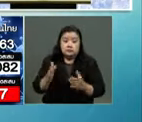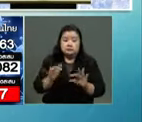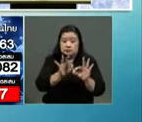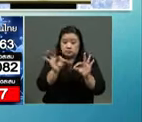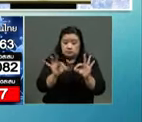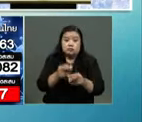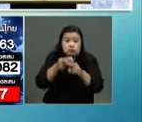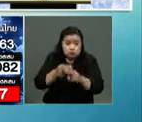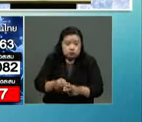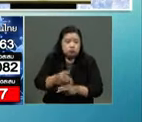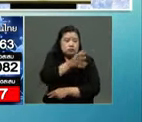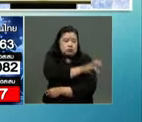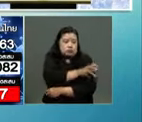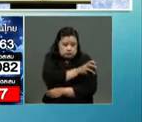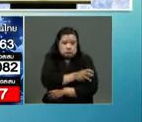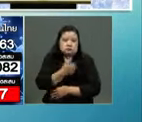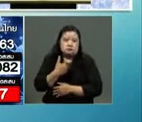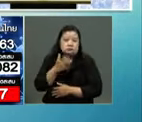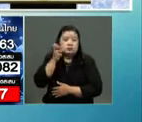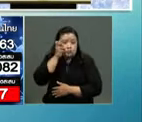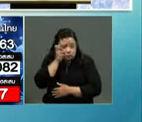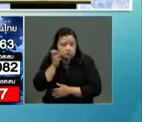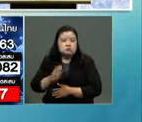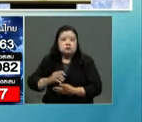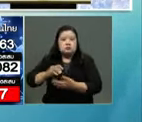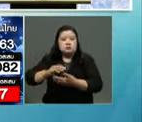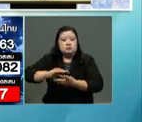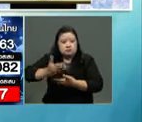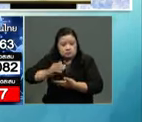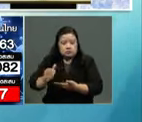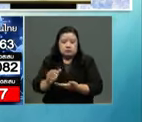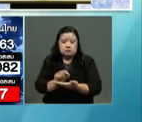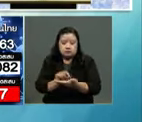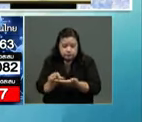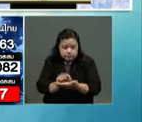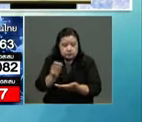นะครับข้อความที่ออกไปนะครับจะเจอในเฉพาะโทรศัพท์ระบบiPhoneเครื่อง ipad